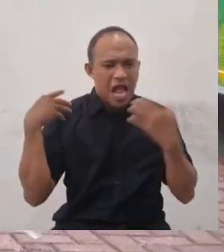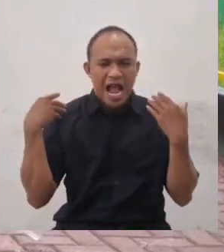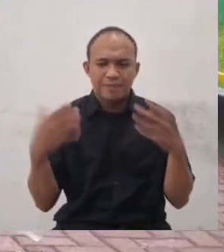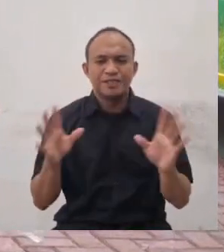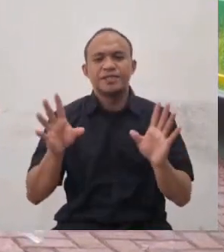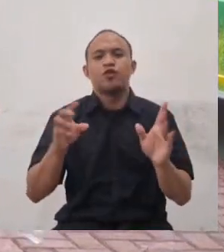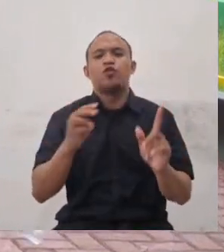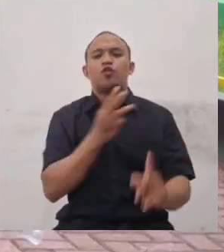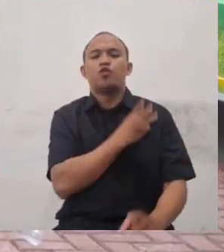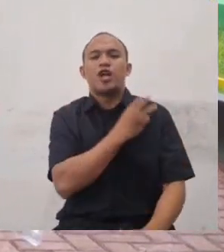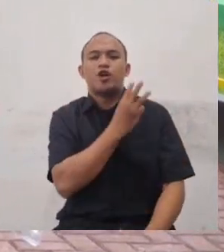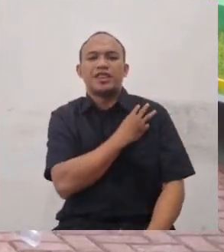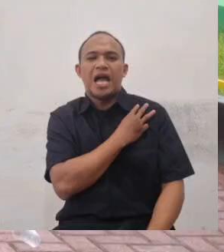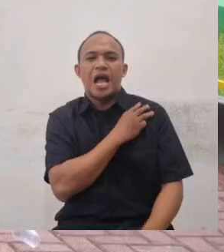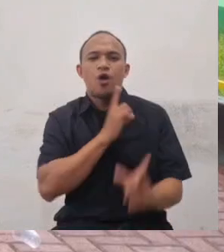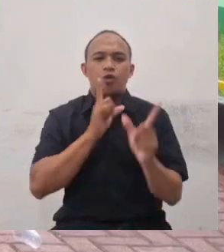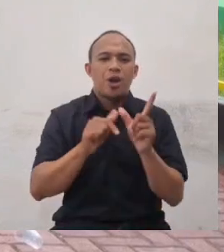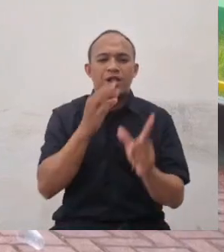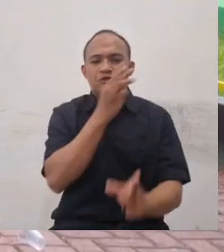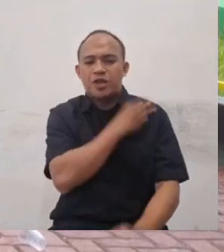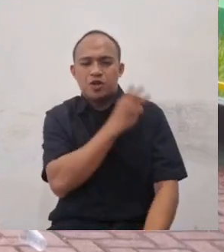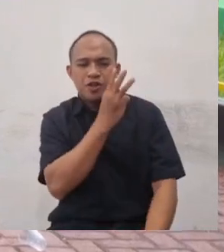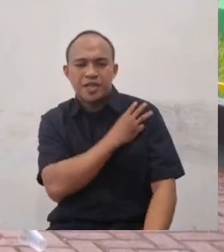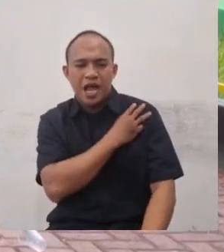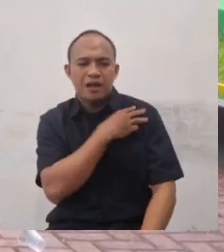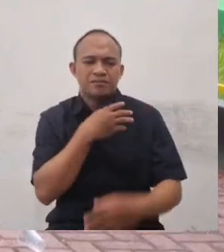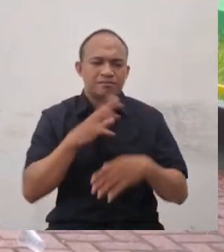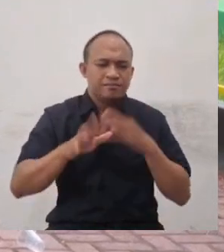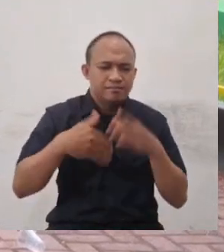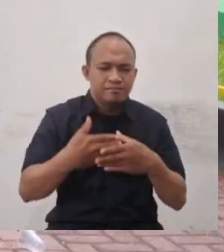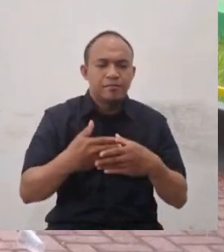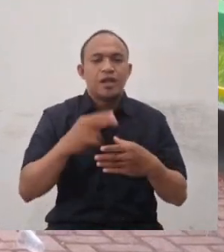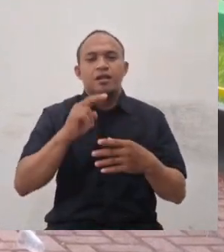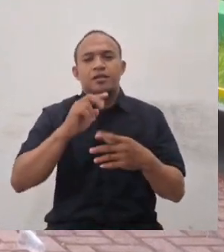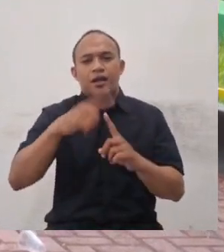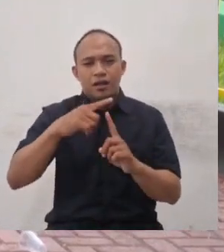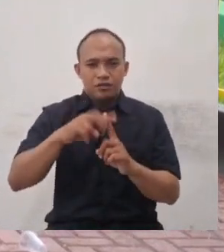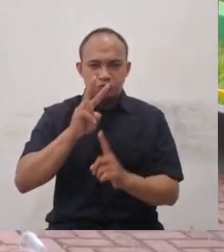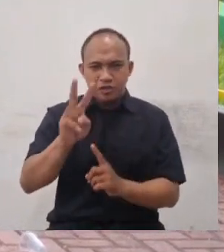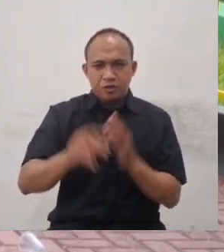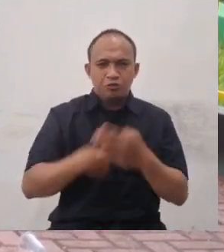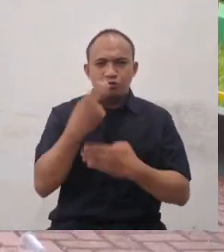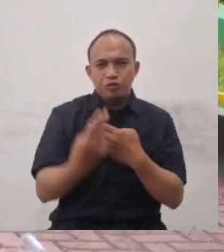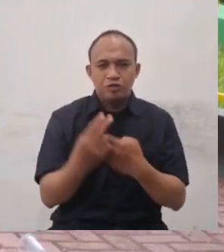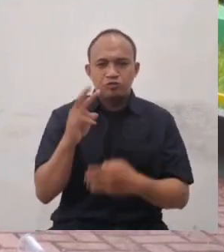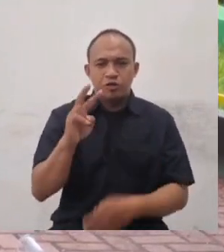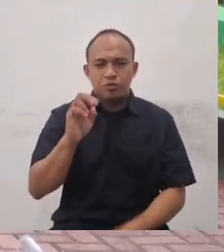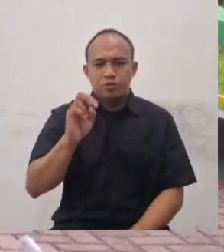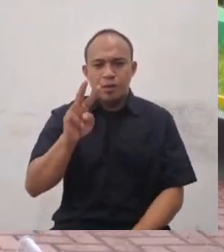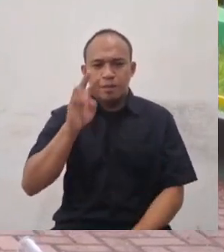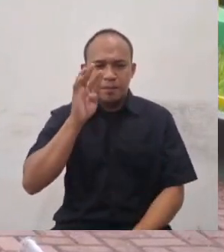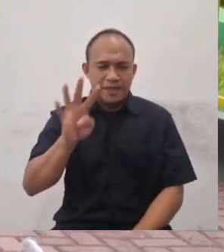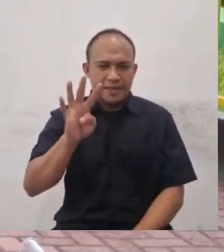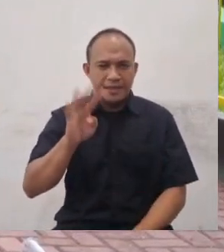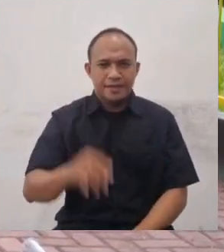jabatannya sebagai Wali Kota dan Wakil Wali Kota tepat pada tanggal 2 Juni